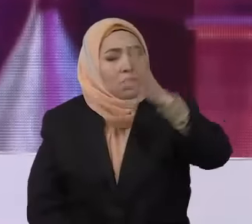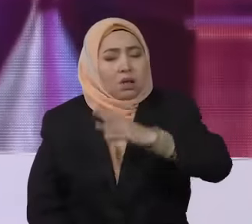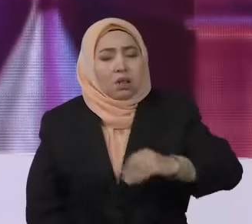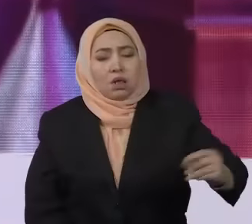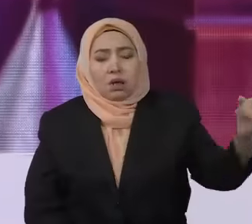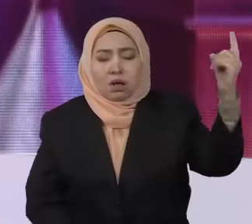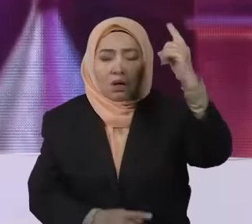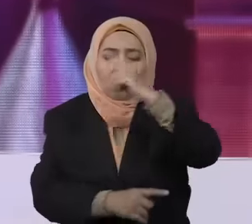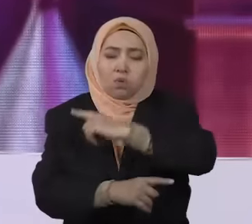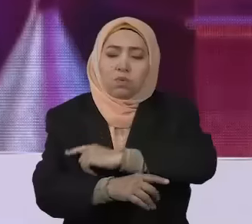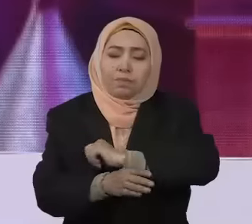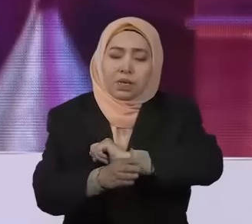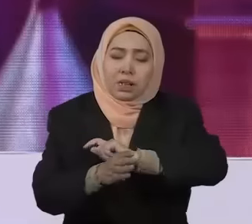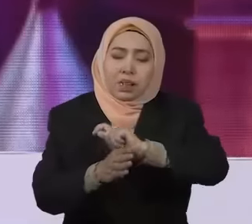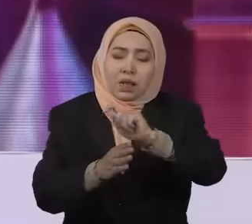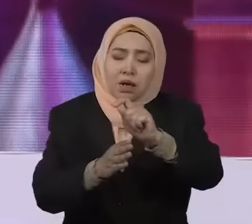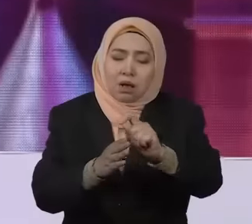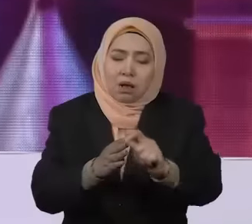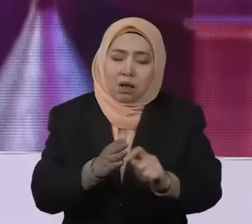بالله واليوم